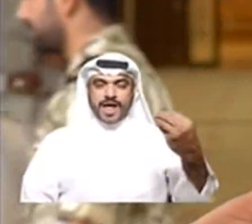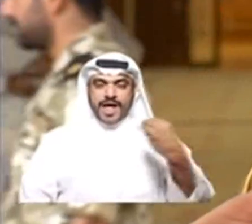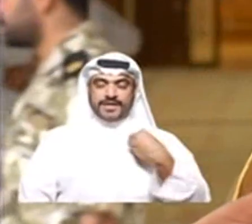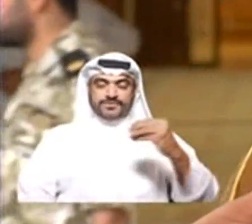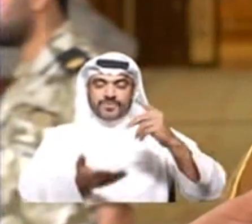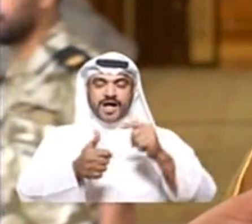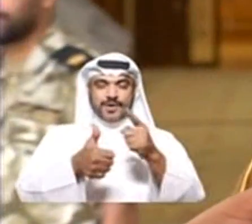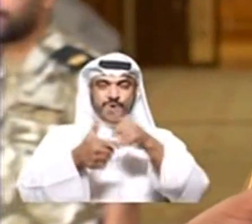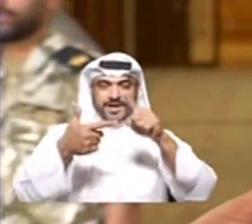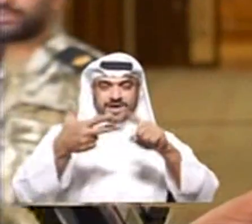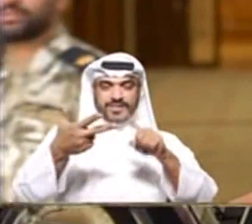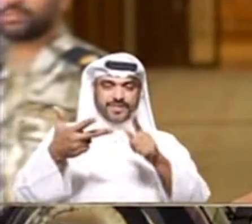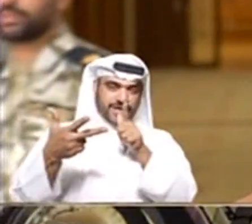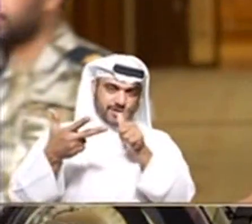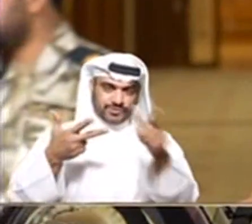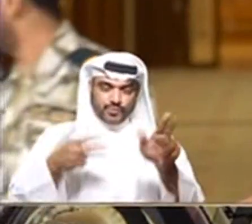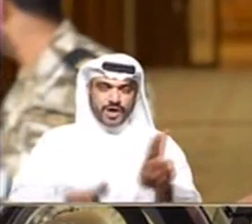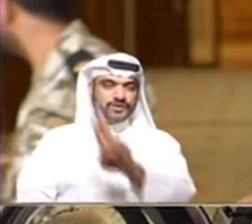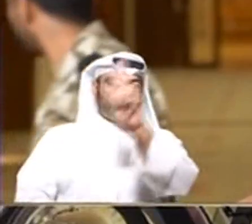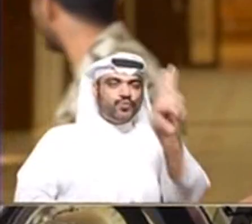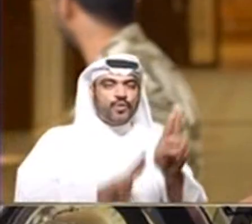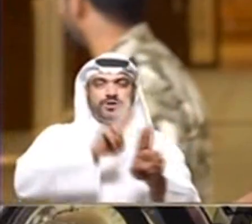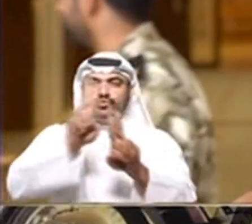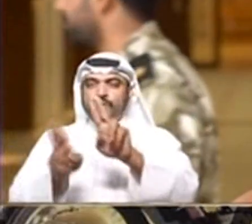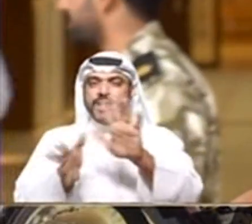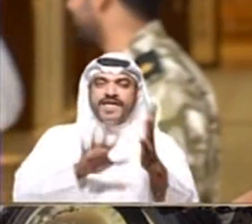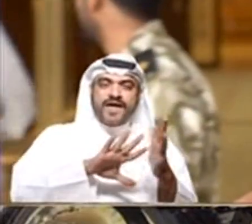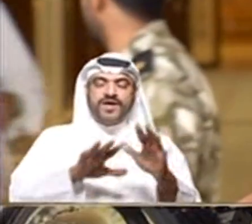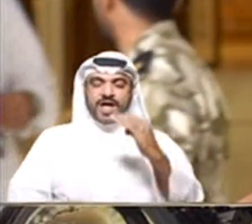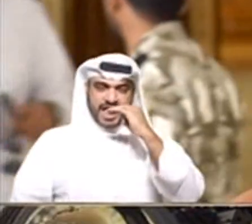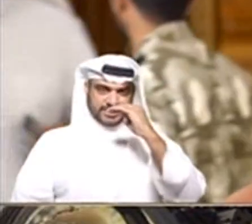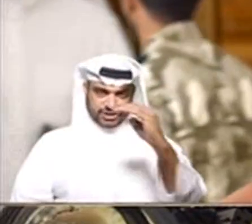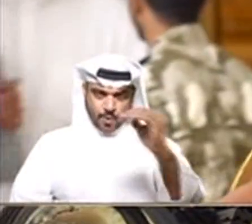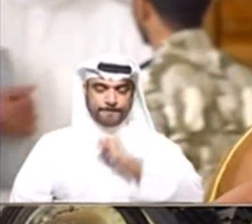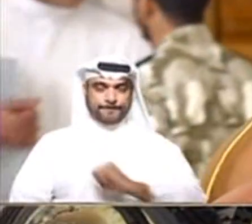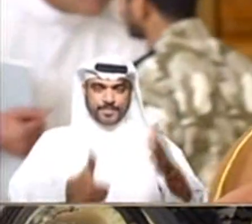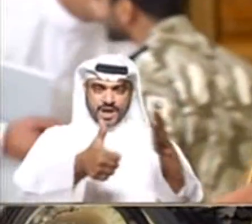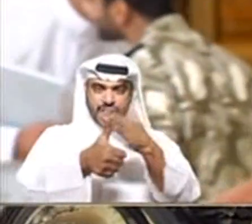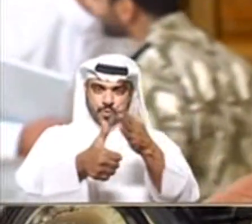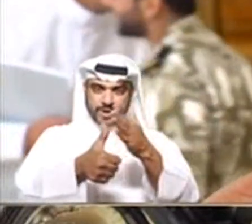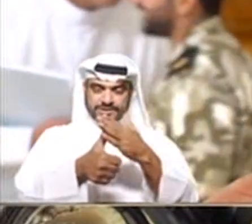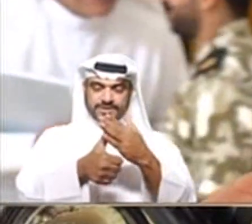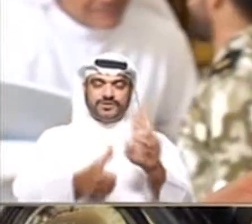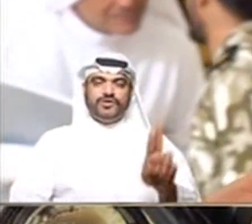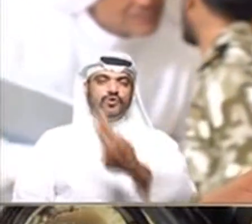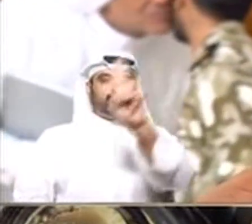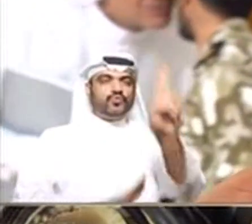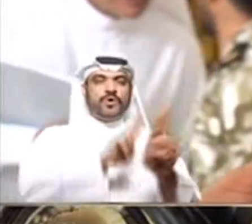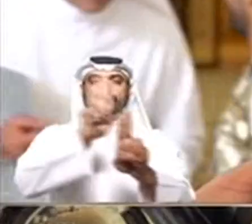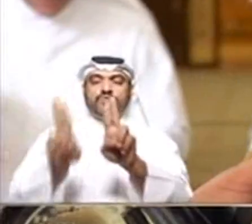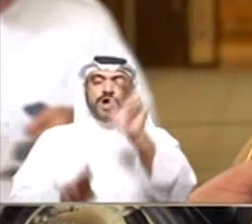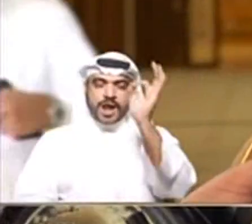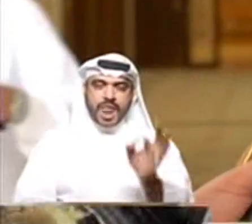3 نقاط أود الحديث عنها بناء على استفساراتكم، وراح أجاوبكم فيما يتعلق في الاستجواب المقدم من الأخ أو الذي